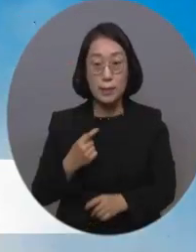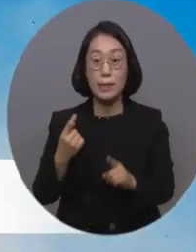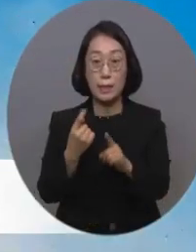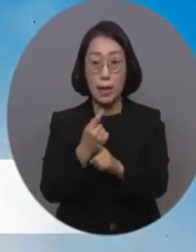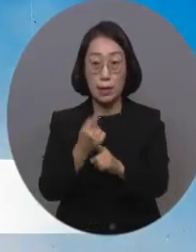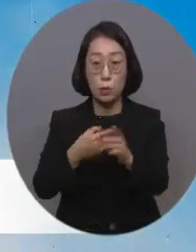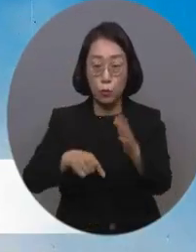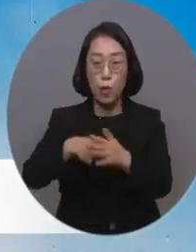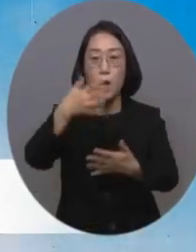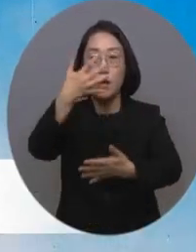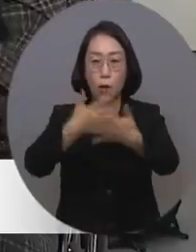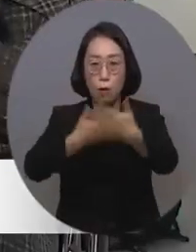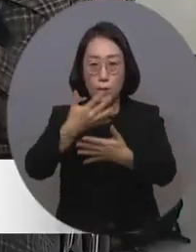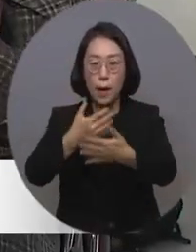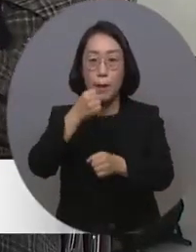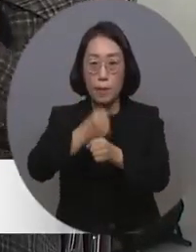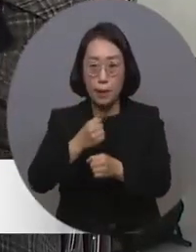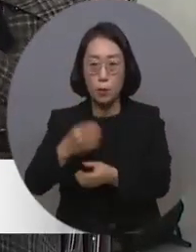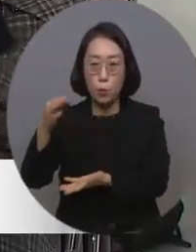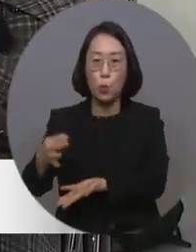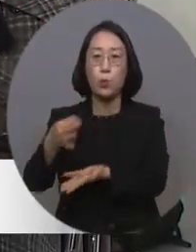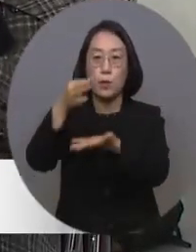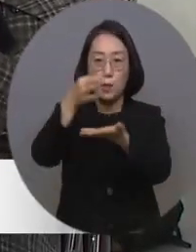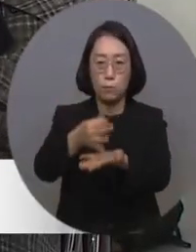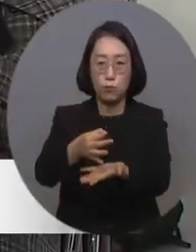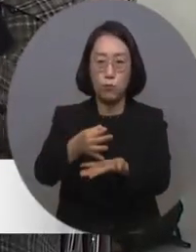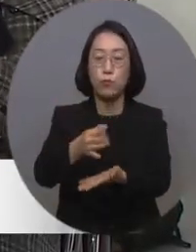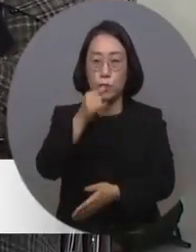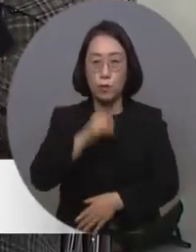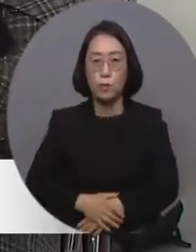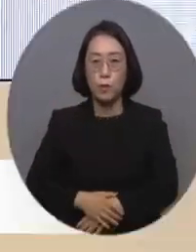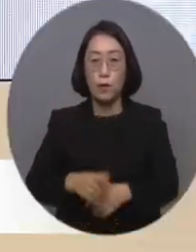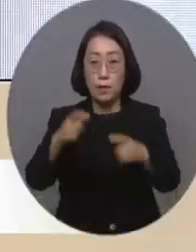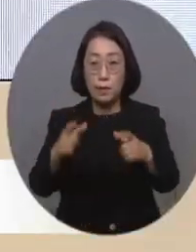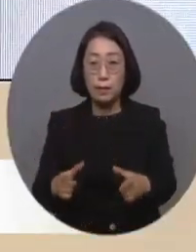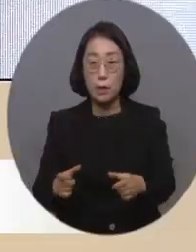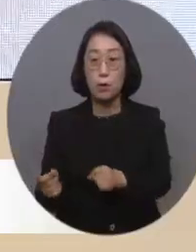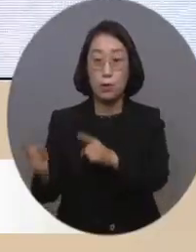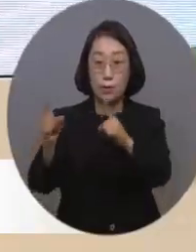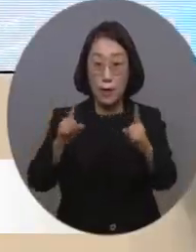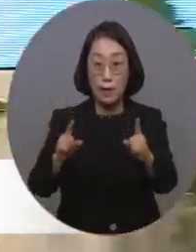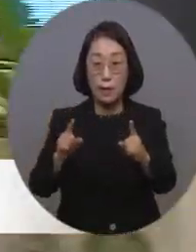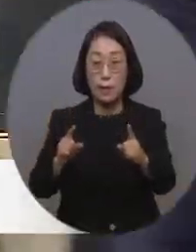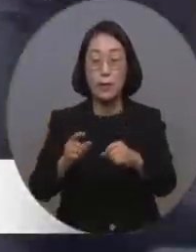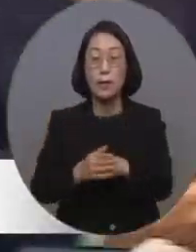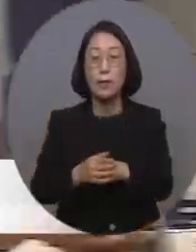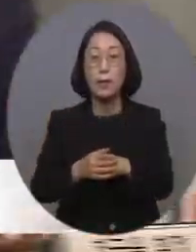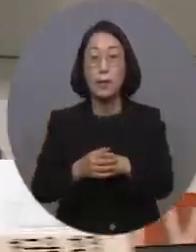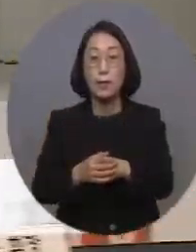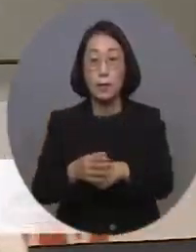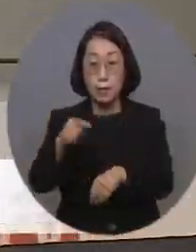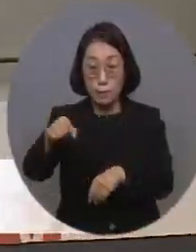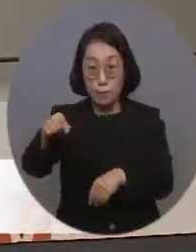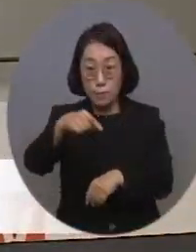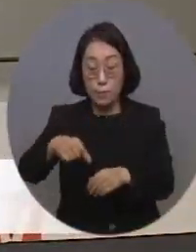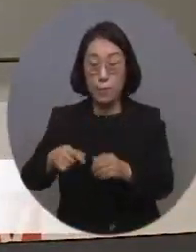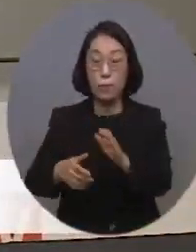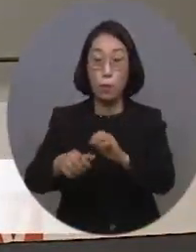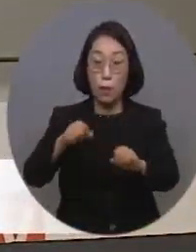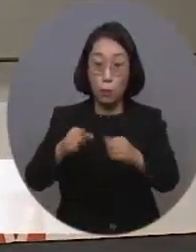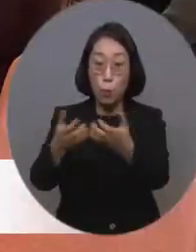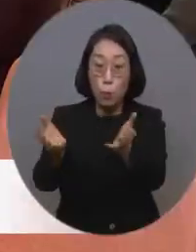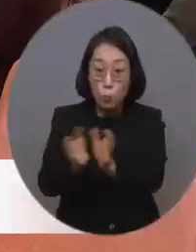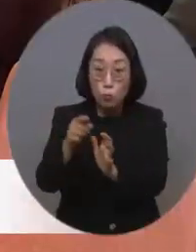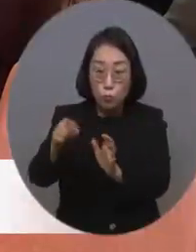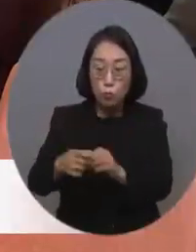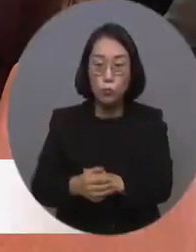제작기금 전달식이 열렸습니다 이날 지역 살리기 운동본부는 복지tv에 장애인 인식개선 콘텐츠 제작을